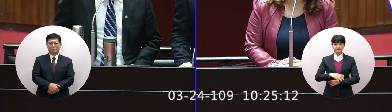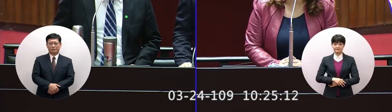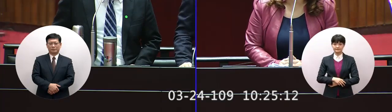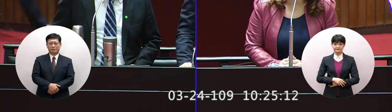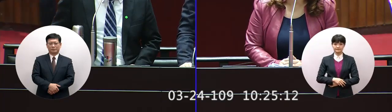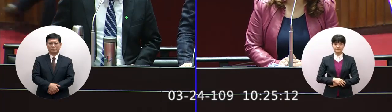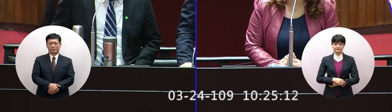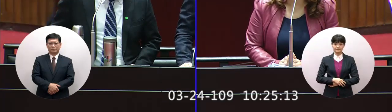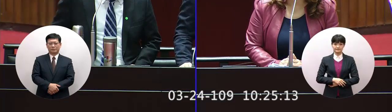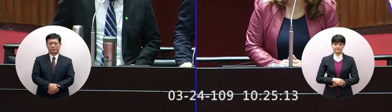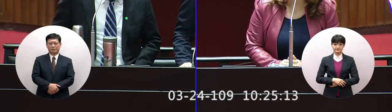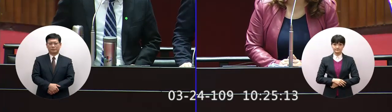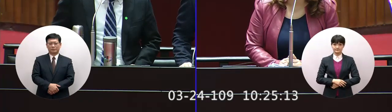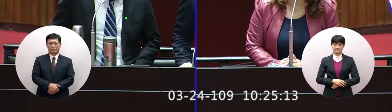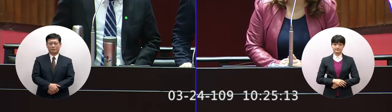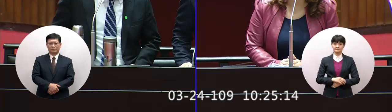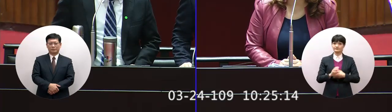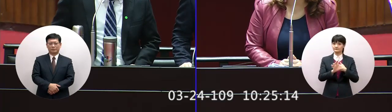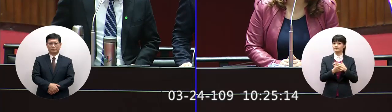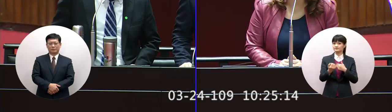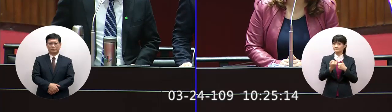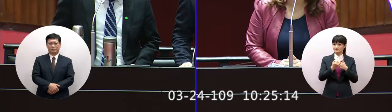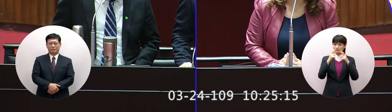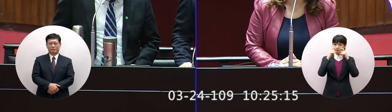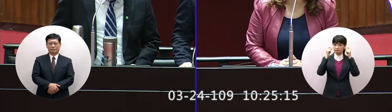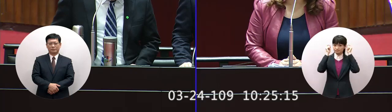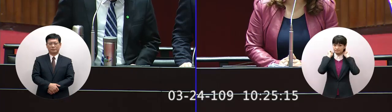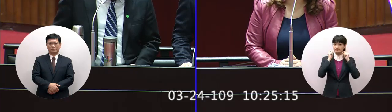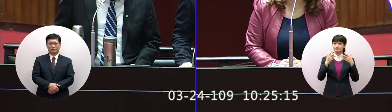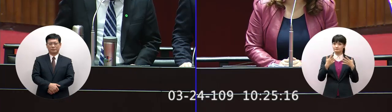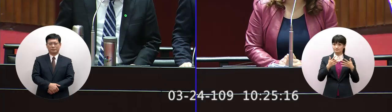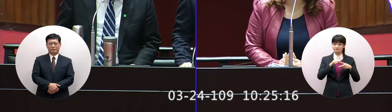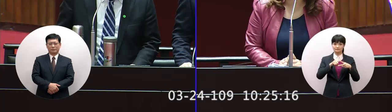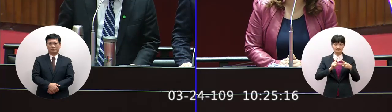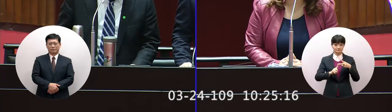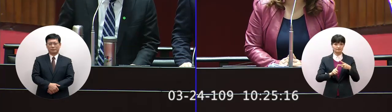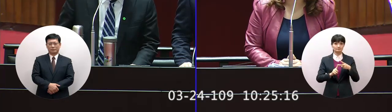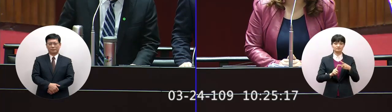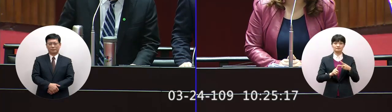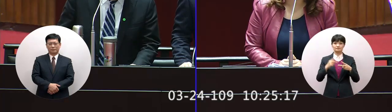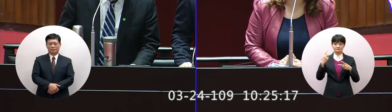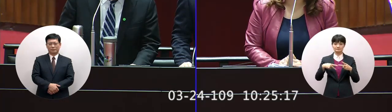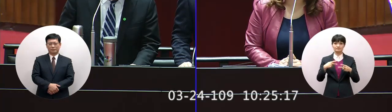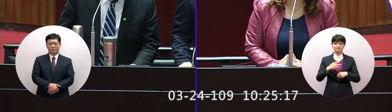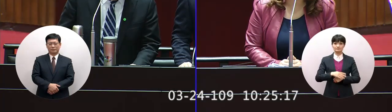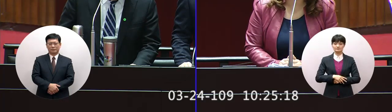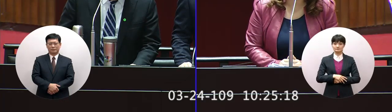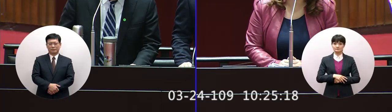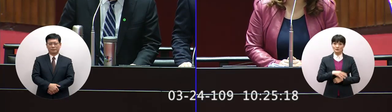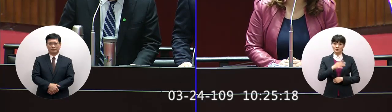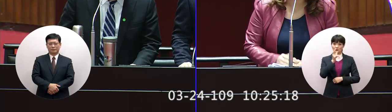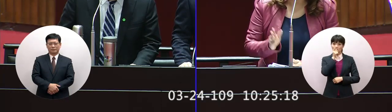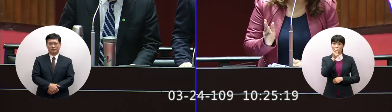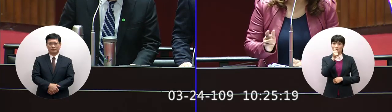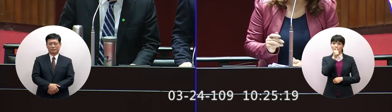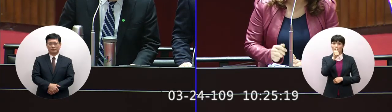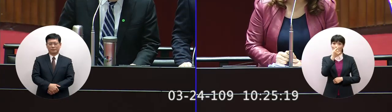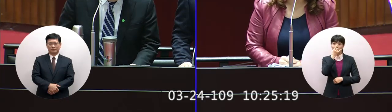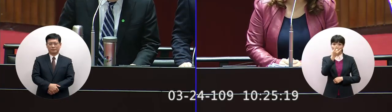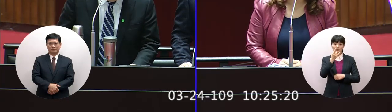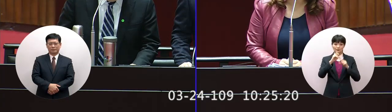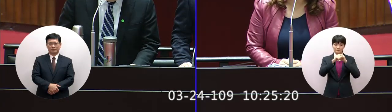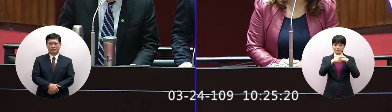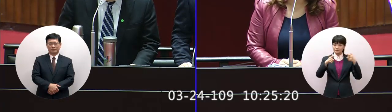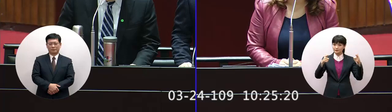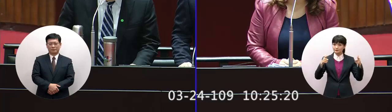个新住民口罩的问题，或者是在这个多国语言防疫宣导的部分，我也